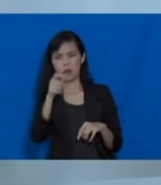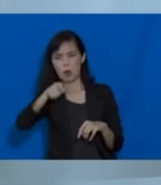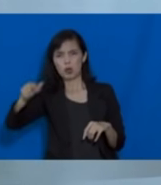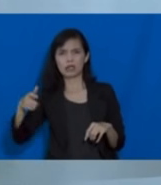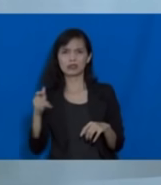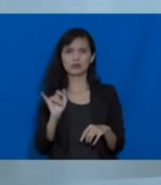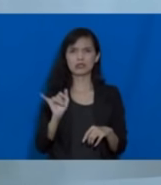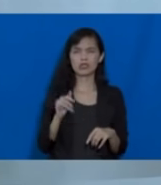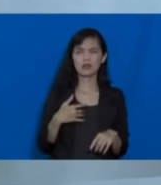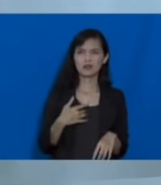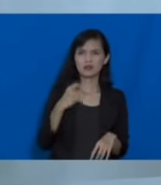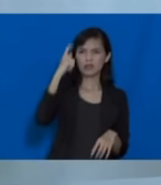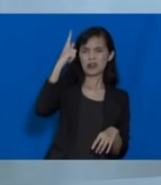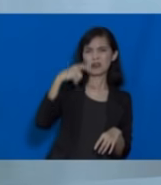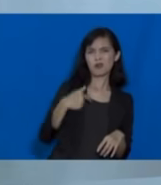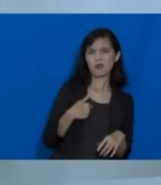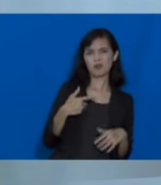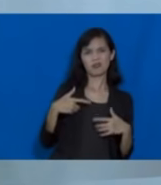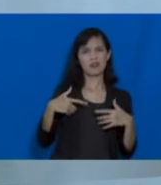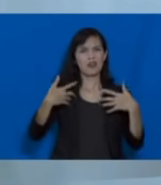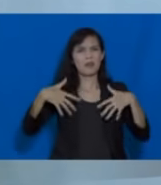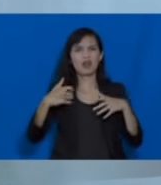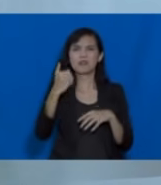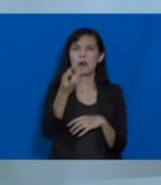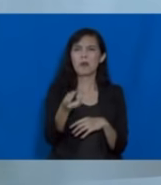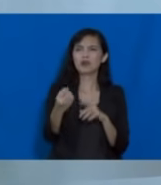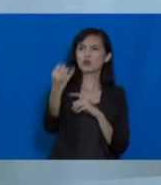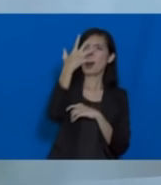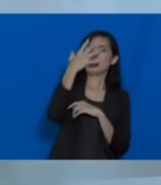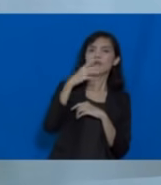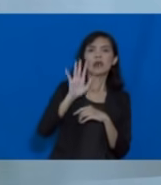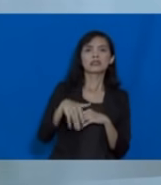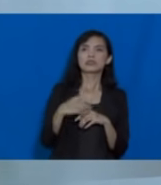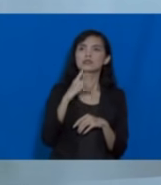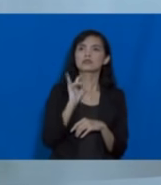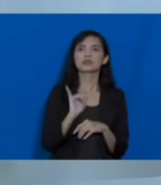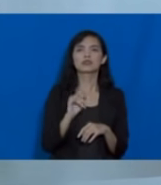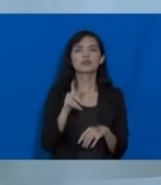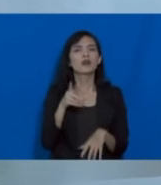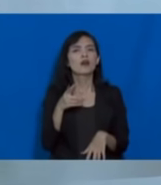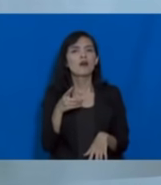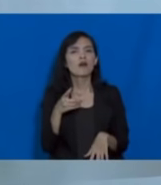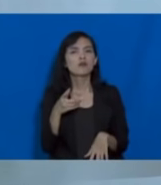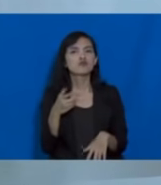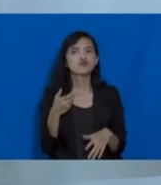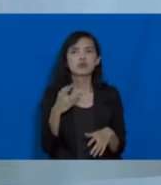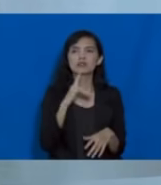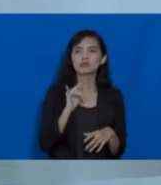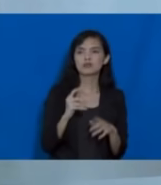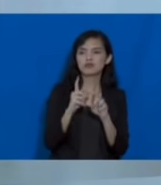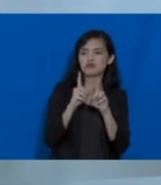tidak menyadari bahwa kita rentan tertular sehingga masih ada yang belum menjaga